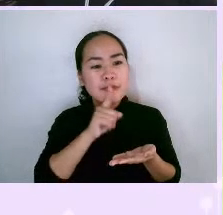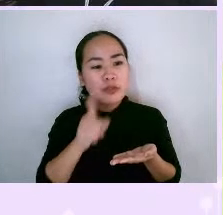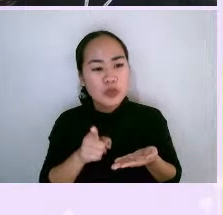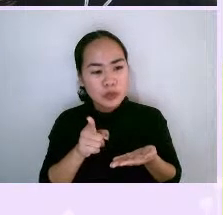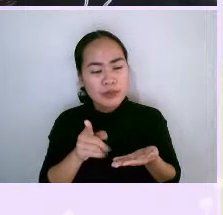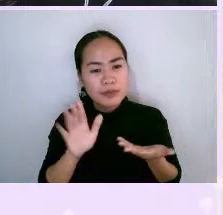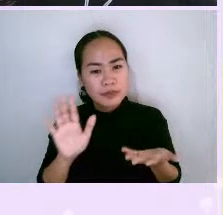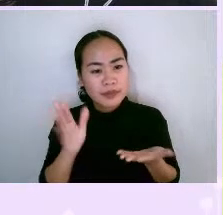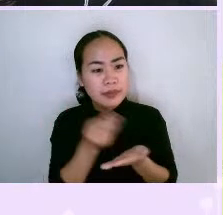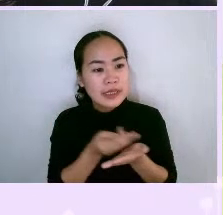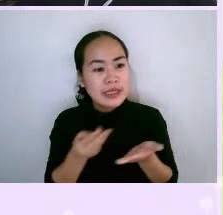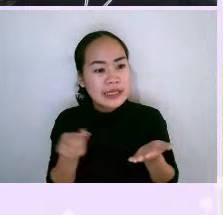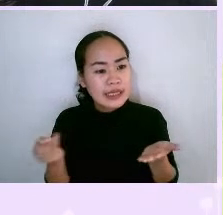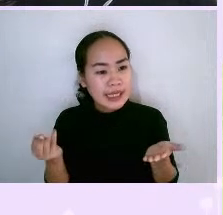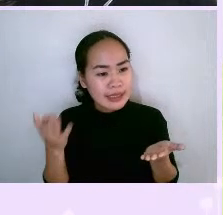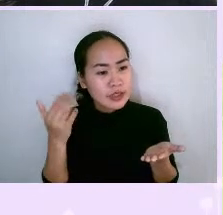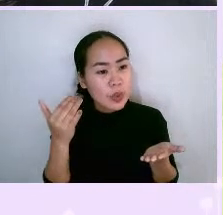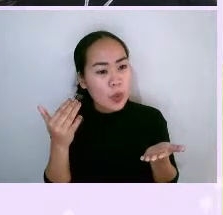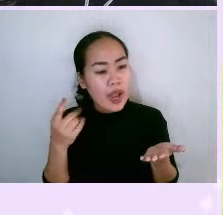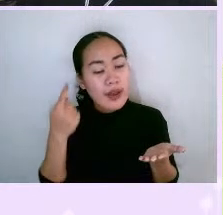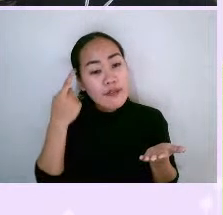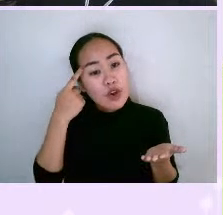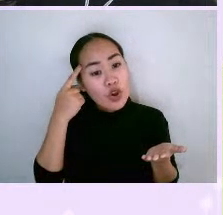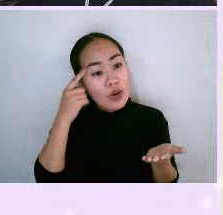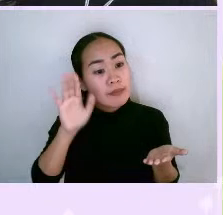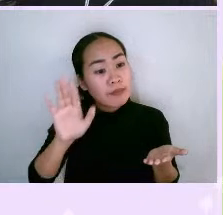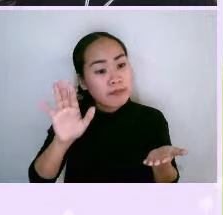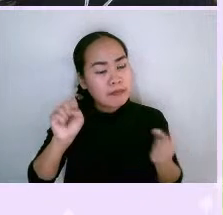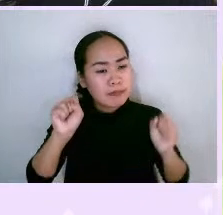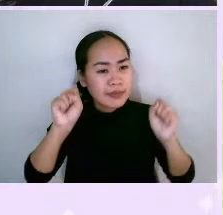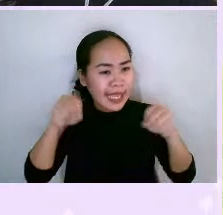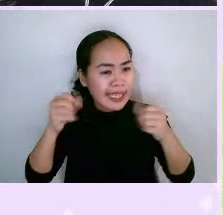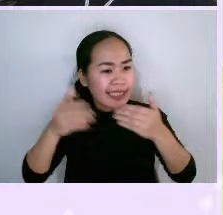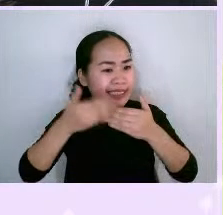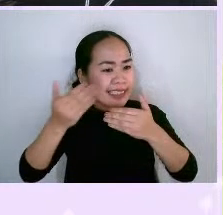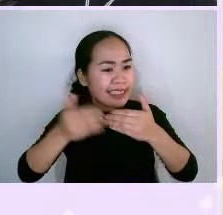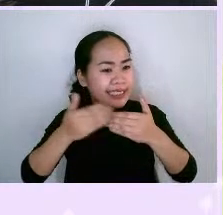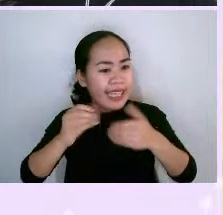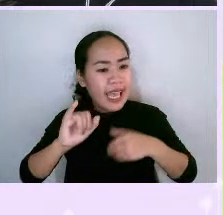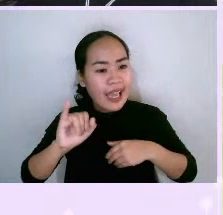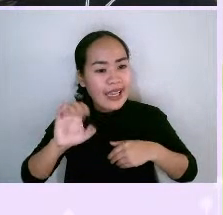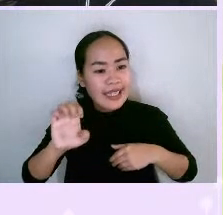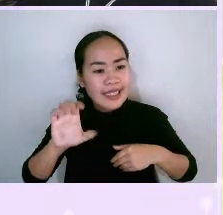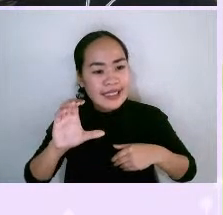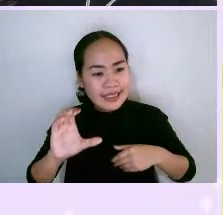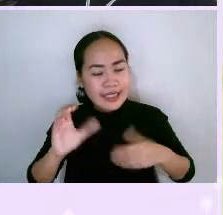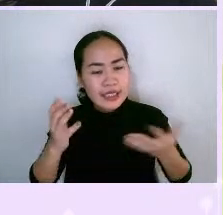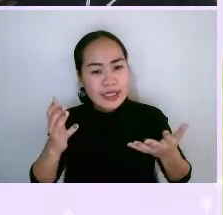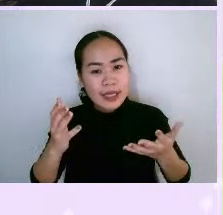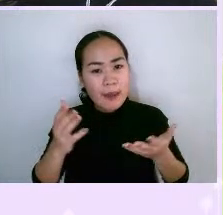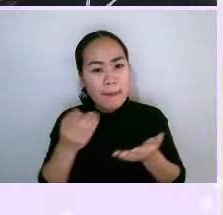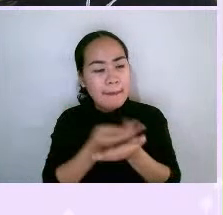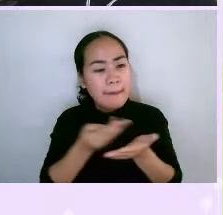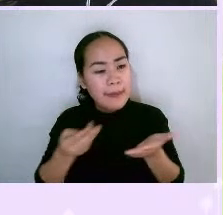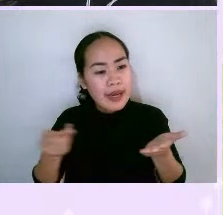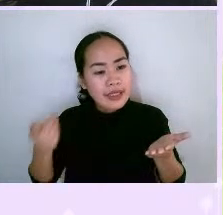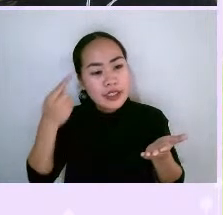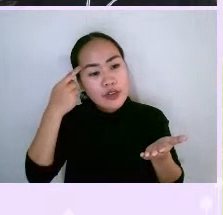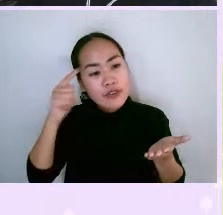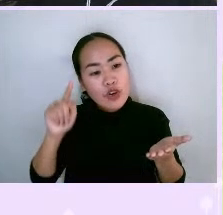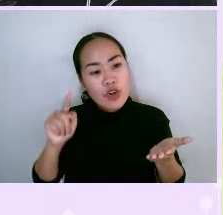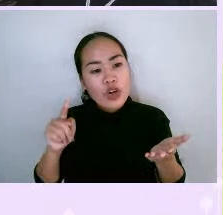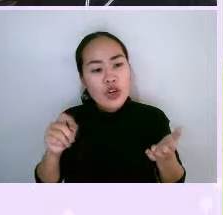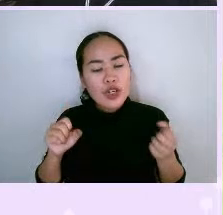brochures or tinatawag nating IEC materials. Hindi lang brochures na printed, meron din po tayong